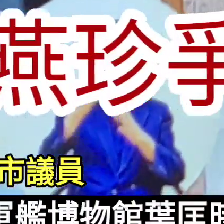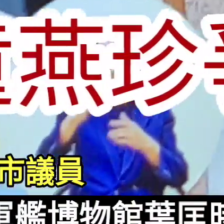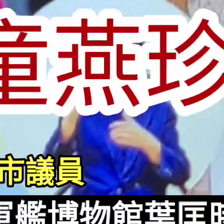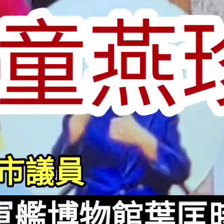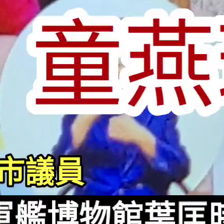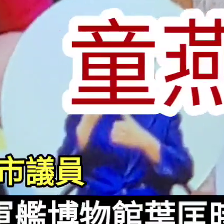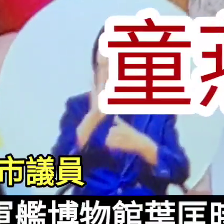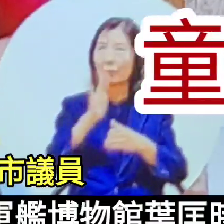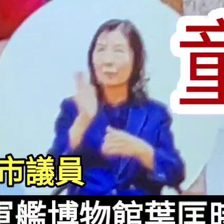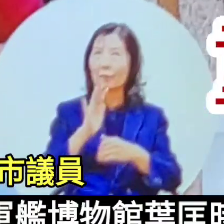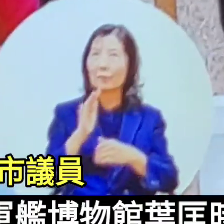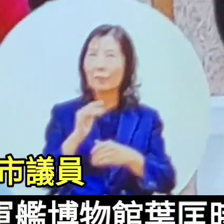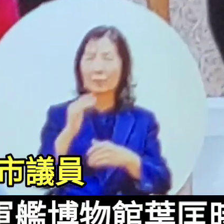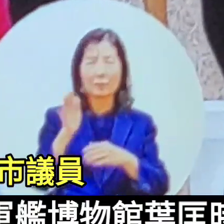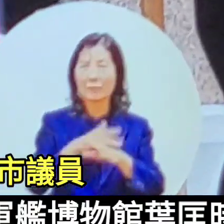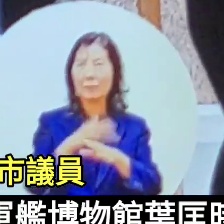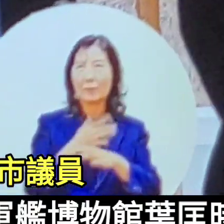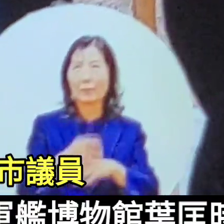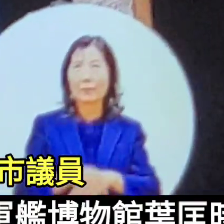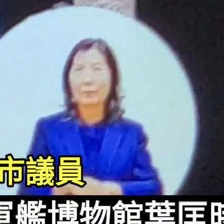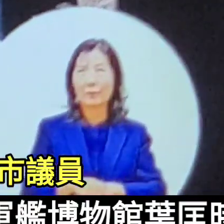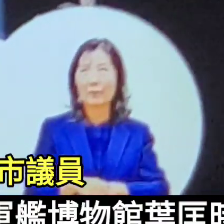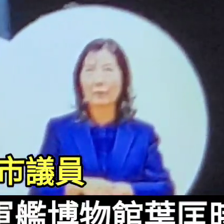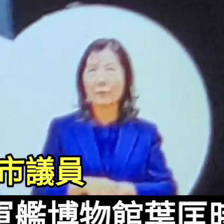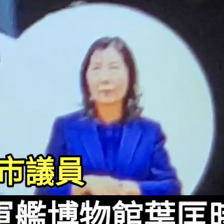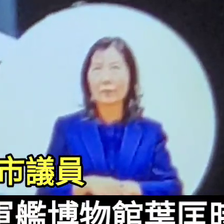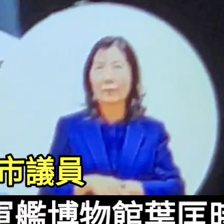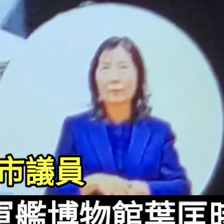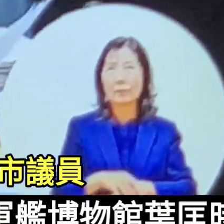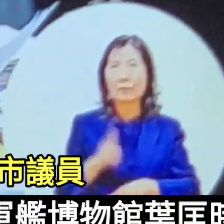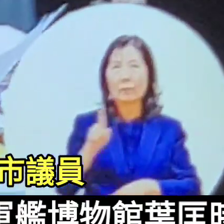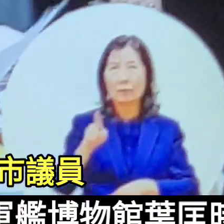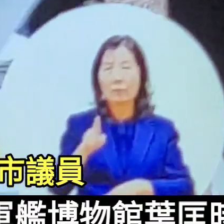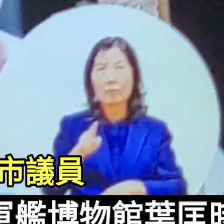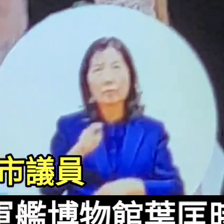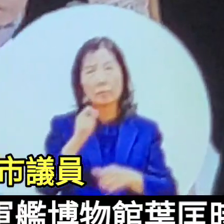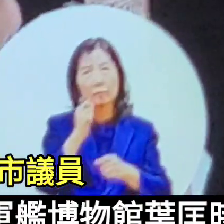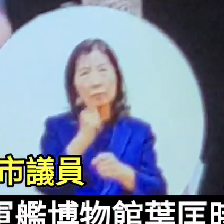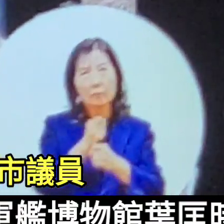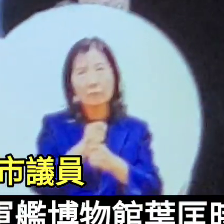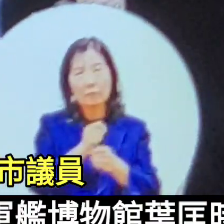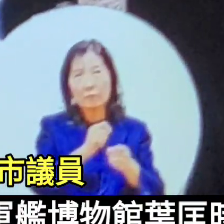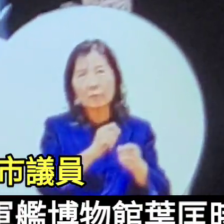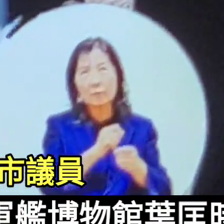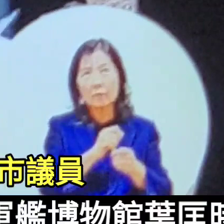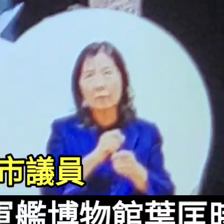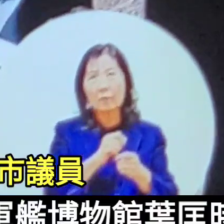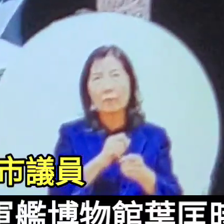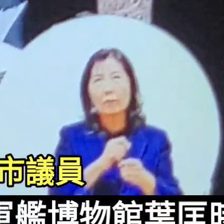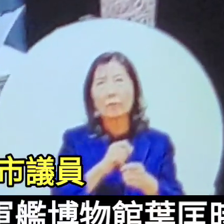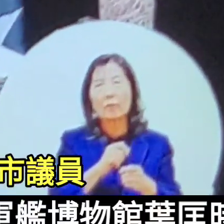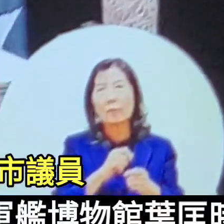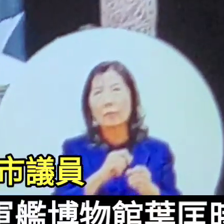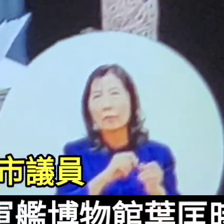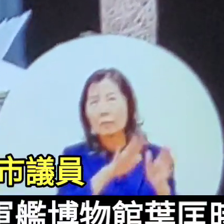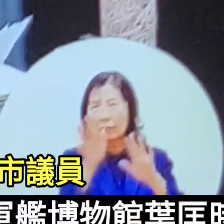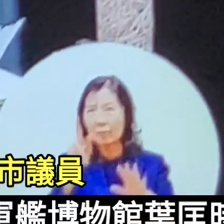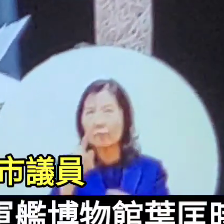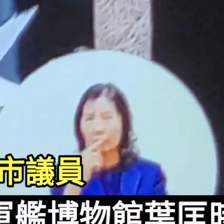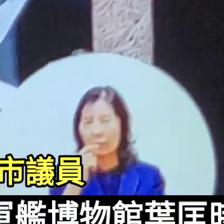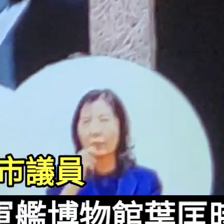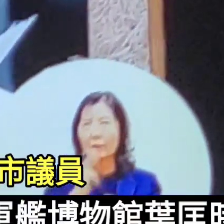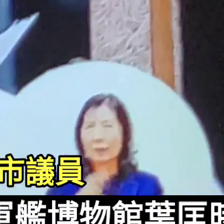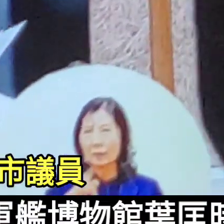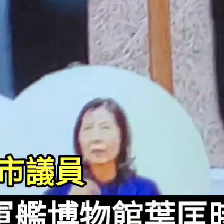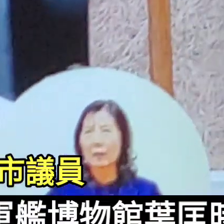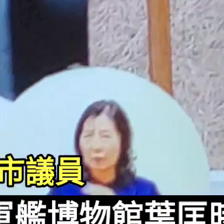会啊。好，非常谢谢我们赵局长，以你行事的风格啊，我相信你很快就会开始着手进行了啊，对